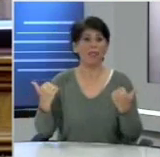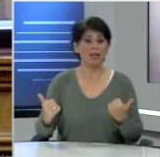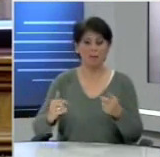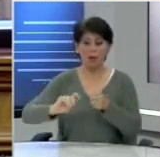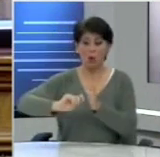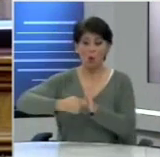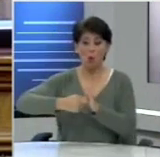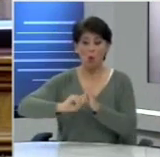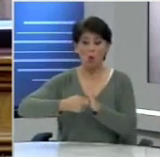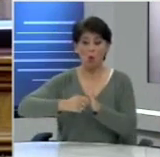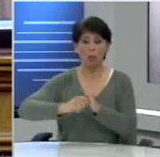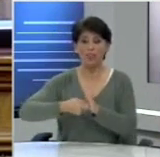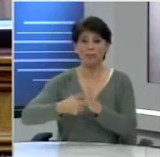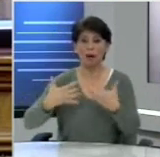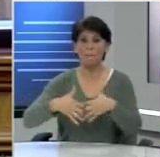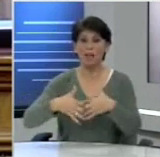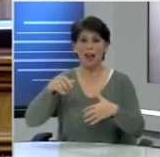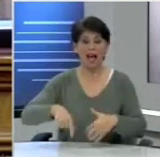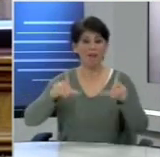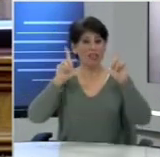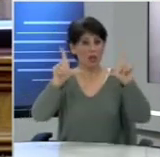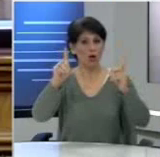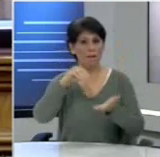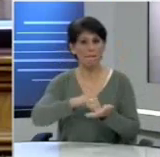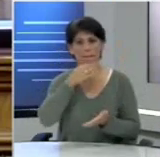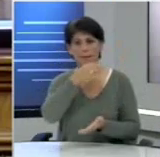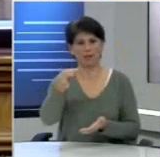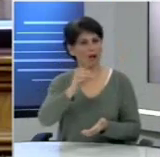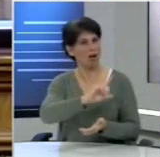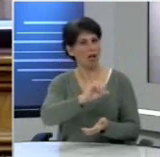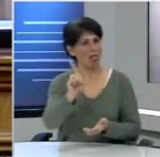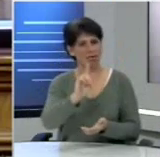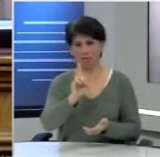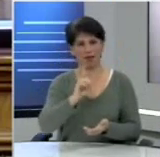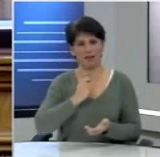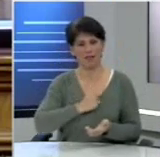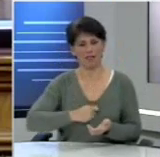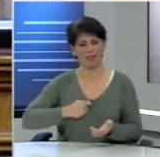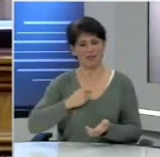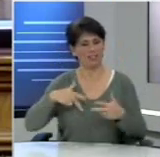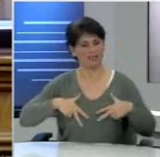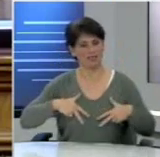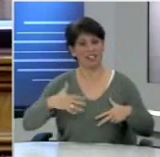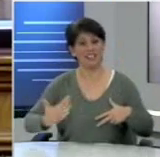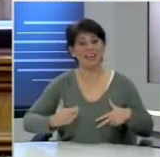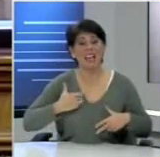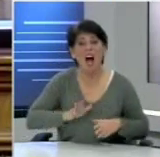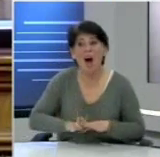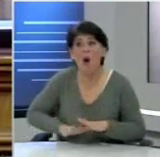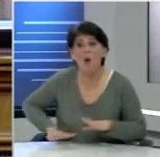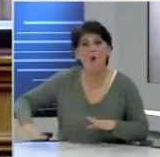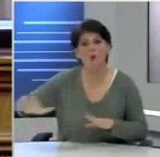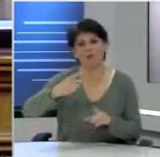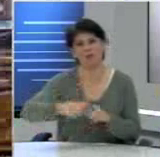μηχανής. Και αυτή η εικόνα, επαναλαμβάνω, δεν είναι θλιβερή για την κυβέρνηση, είναι θλιβερή για τη χώρα. Και αυτό είναι το